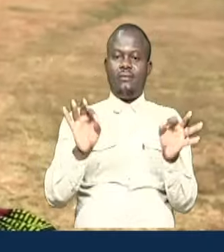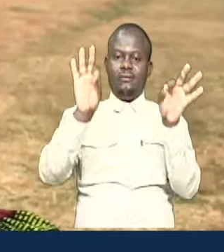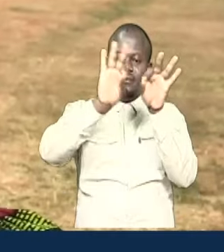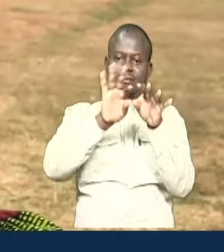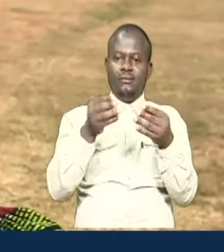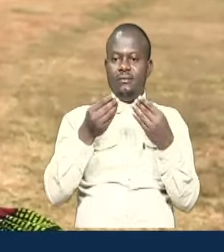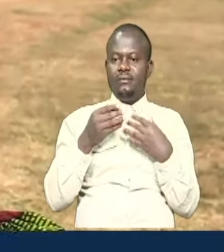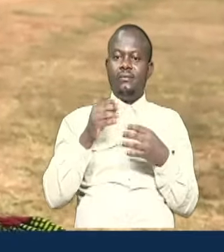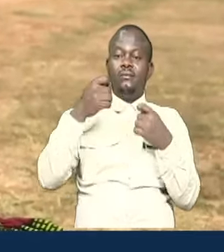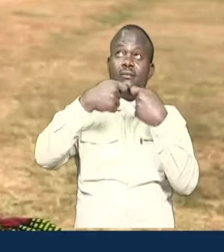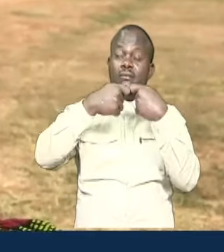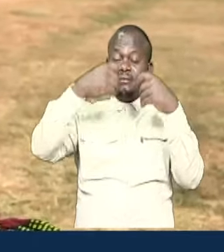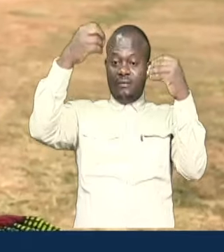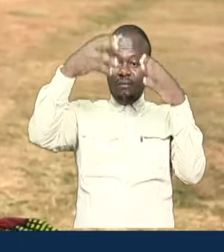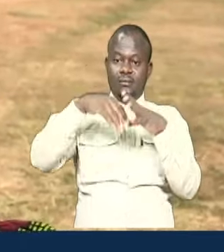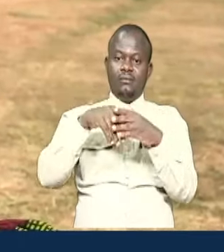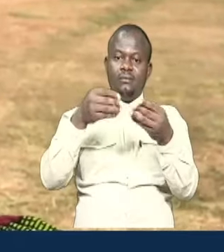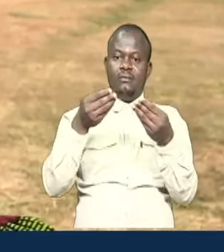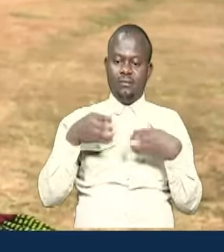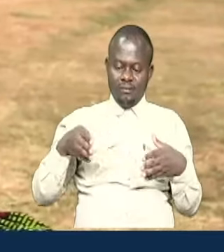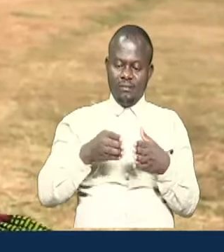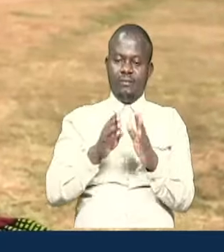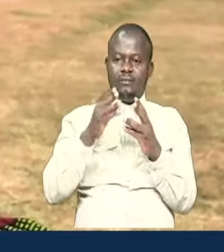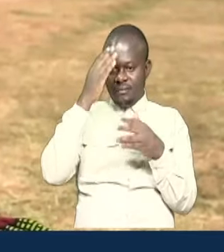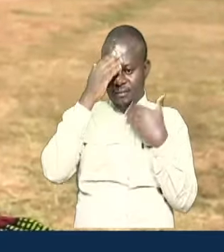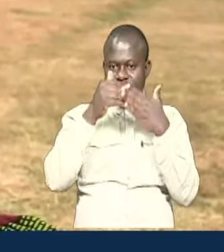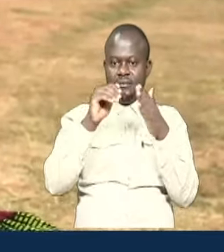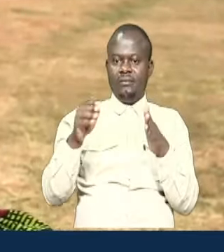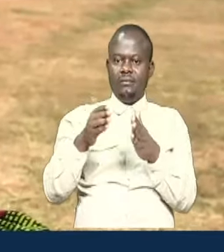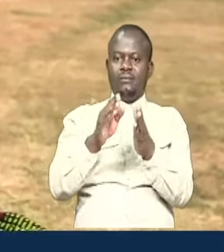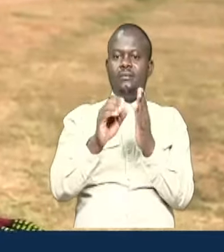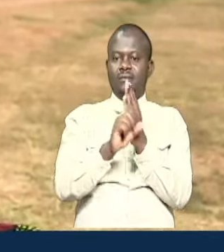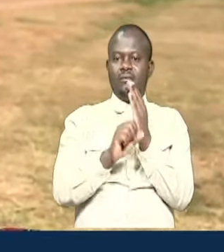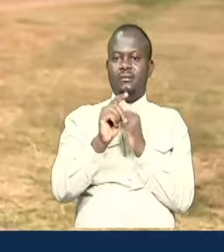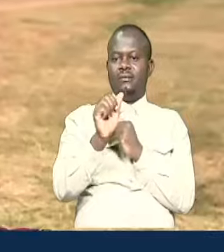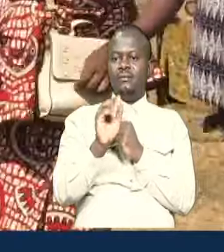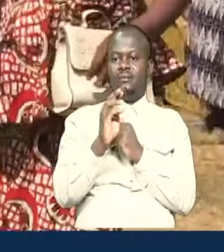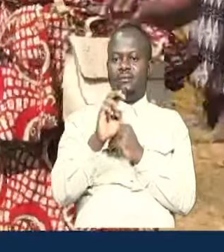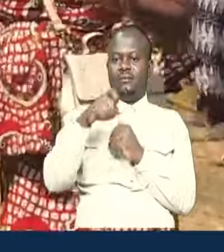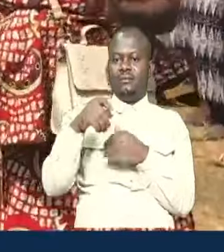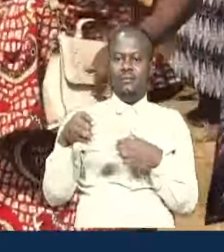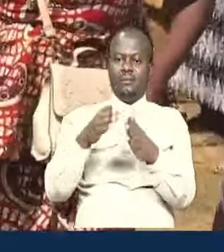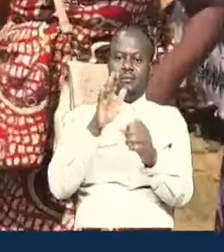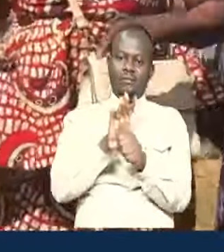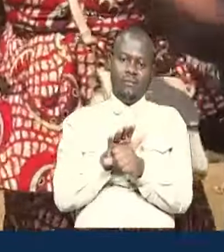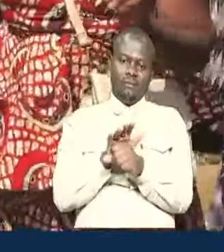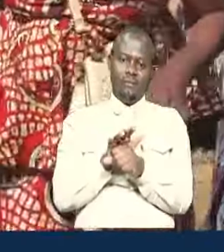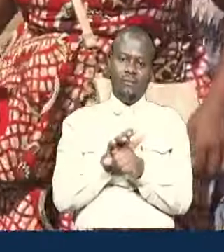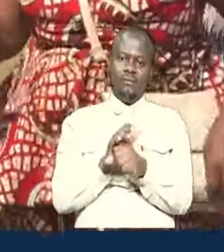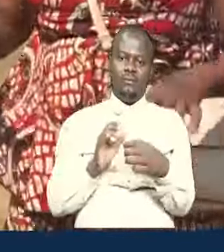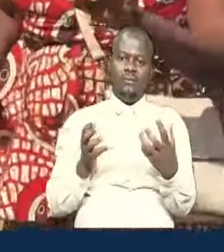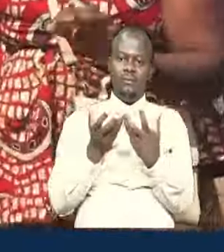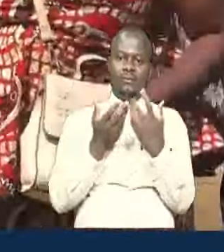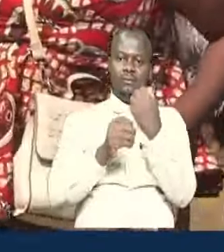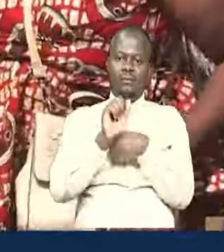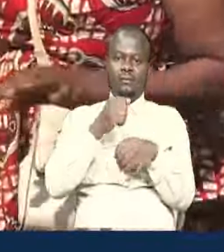baduha umuriro bakaduha umuhanda kuko murenge wa Kabare dukeneye umuhanda cyane Umuhuzabikorwa wa Komisiyo y'Igihugu